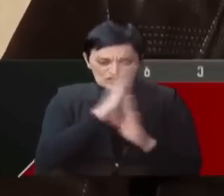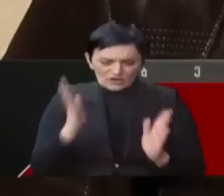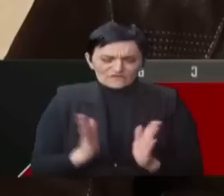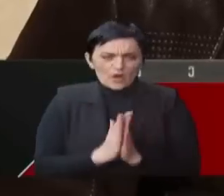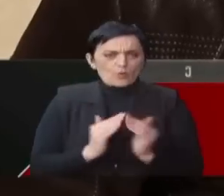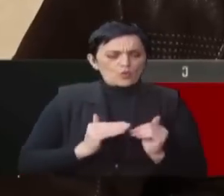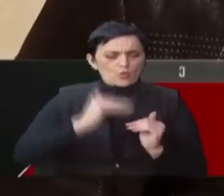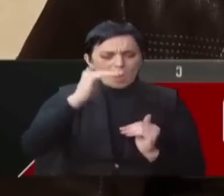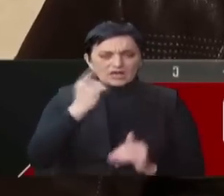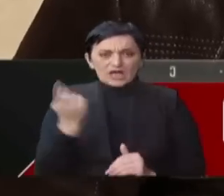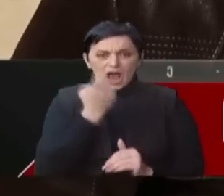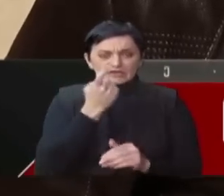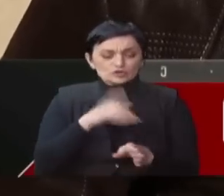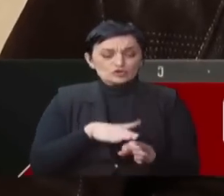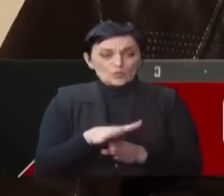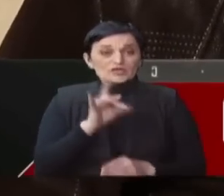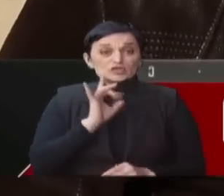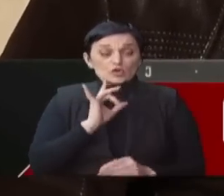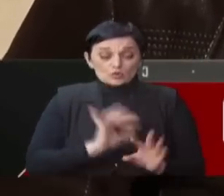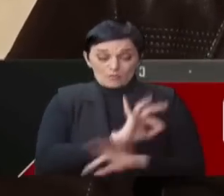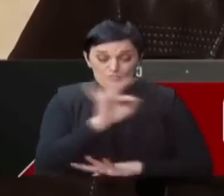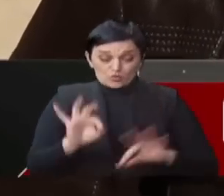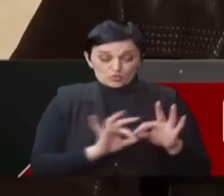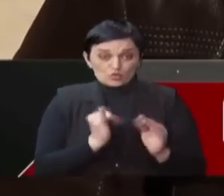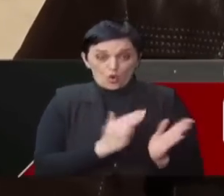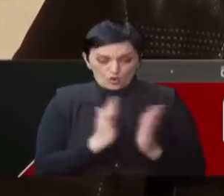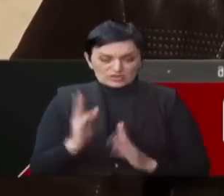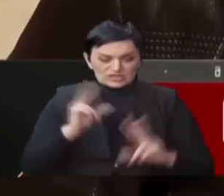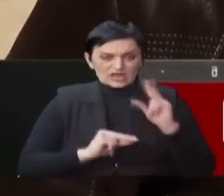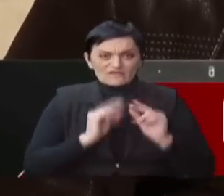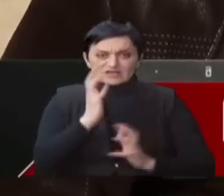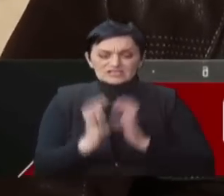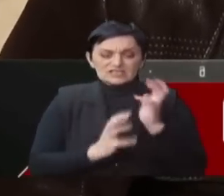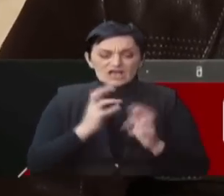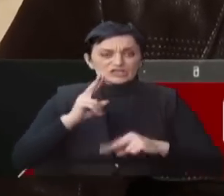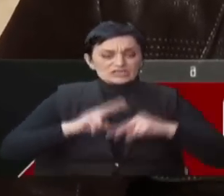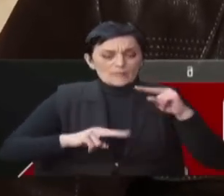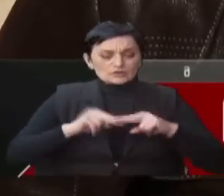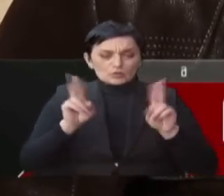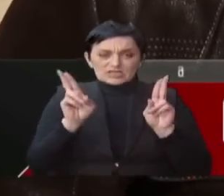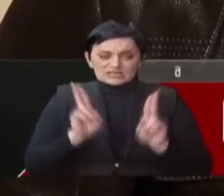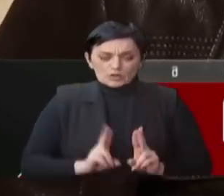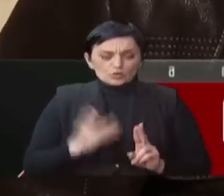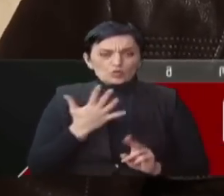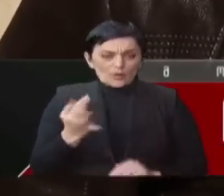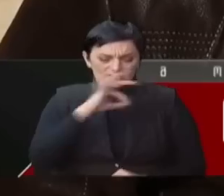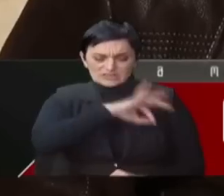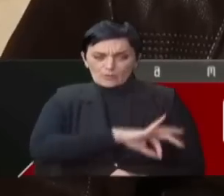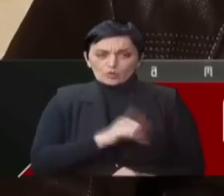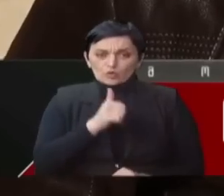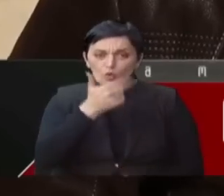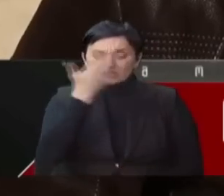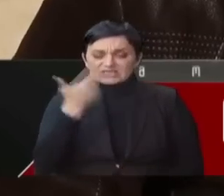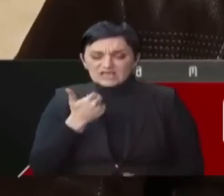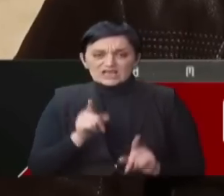იყოს უმაღლესი ხარისხით შესრულებული. Ჯერ კიდევ პროექტების ეტაპზე გავითვალისწინეთ საერთაშორისო სამშენებლო სტანდარტები, რომლებიც გამოიყენება როგორც